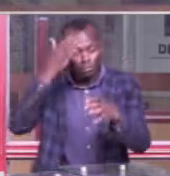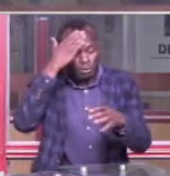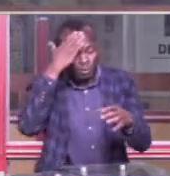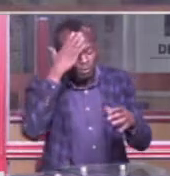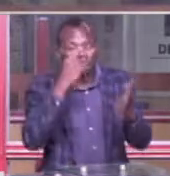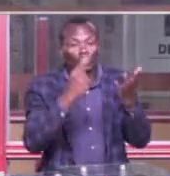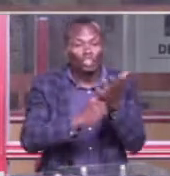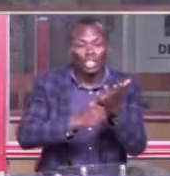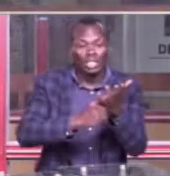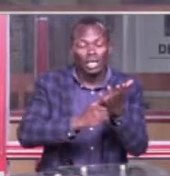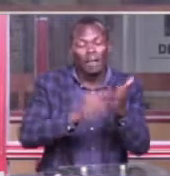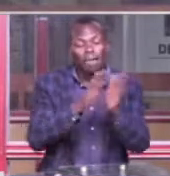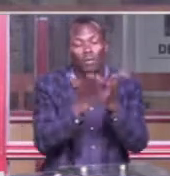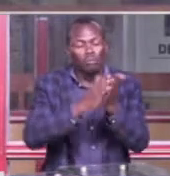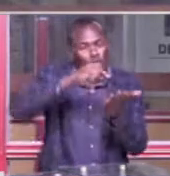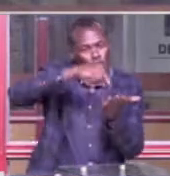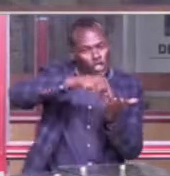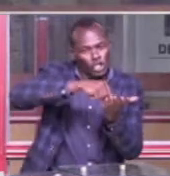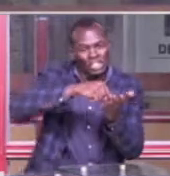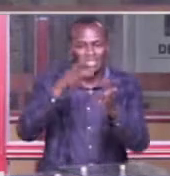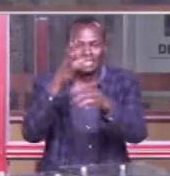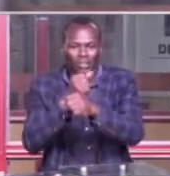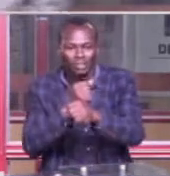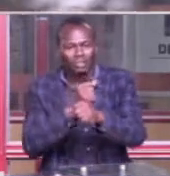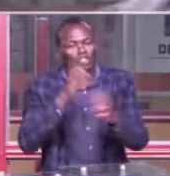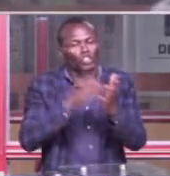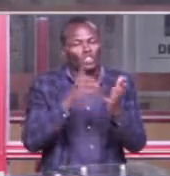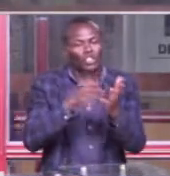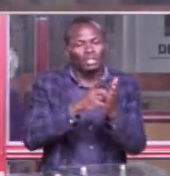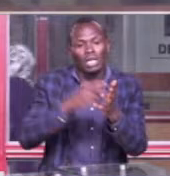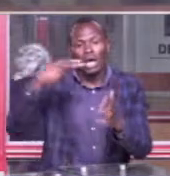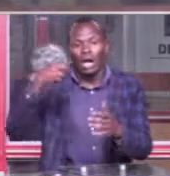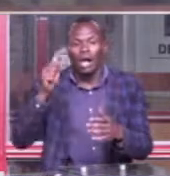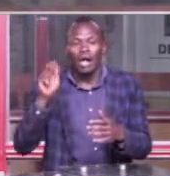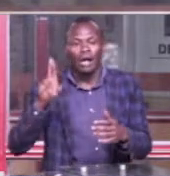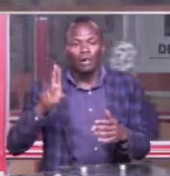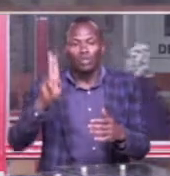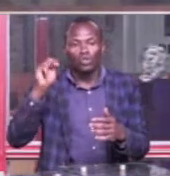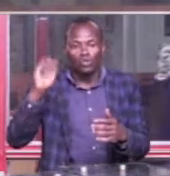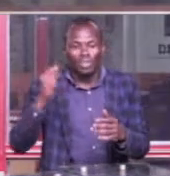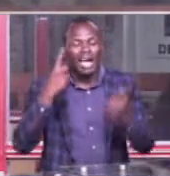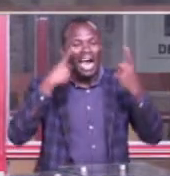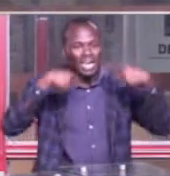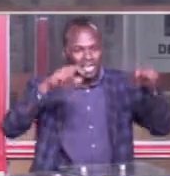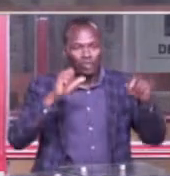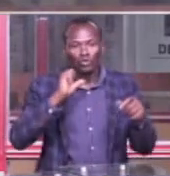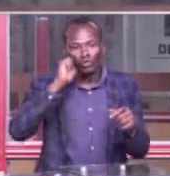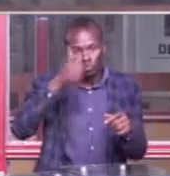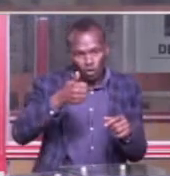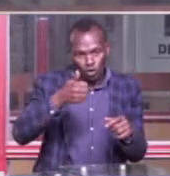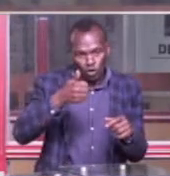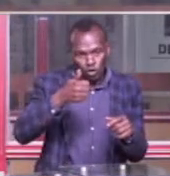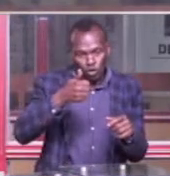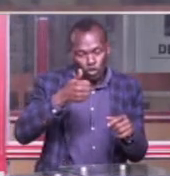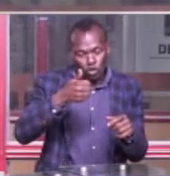Association, Dr. Haruna Jemba. Alangiri dengo na kurencha abaizi wechibine chomusamvu, abaizi